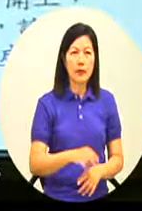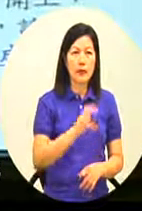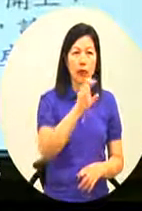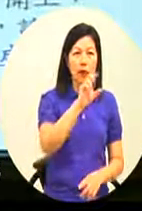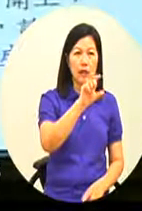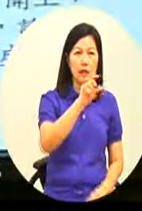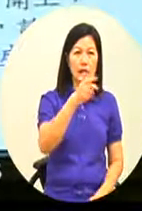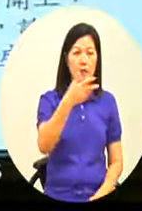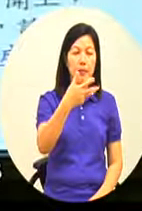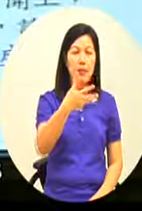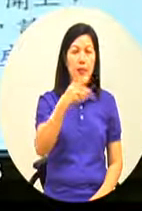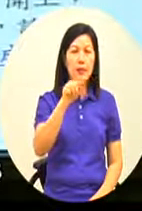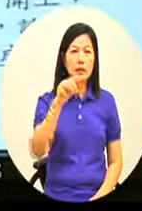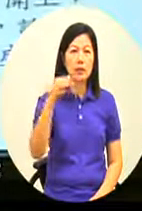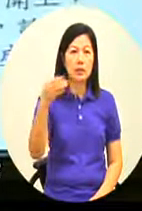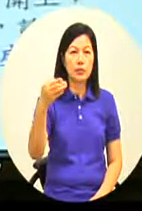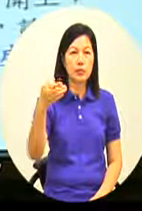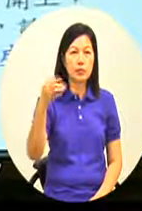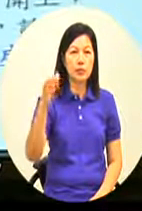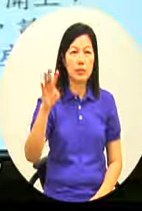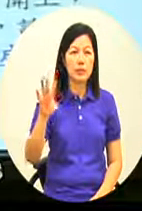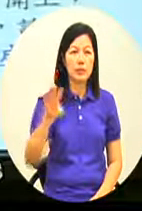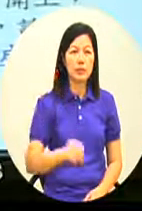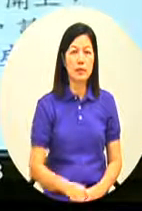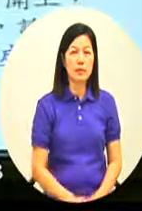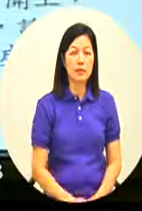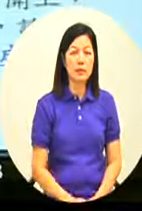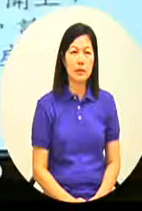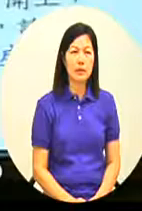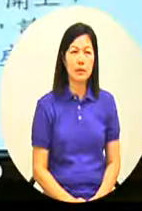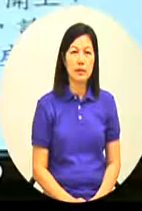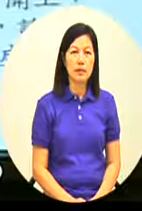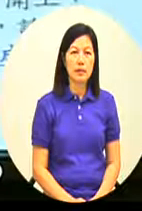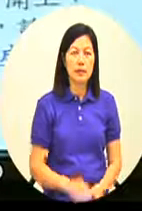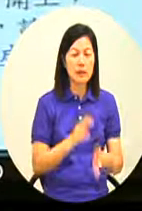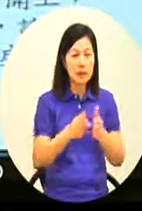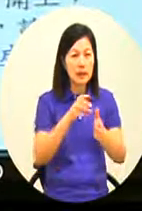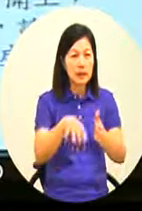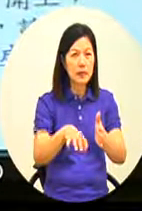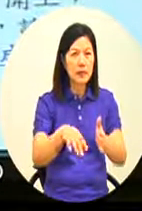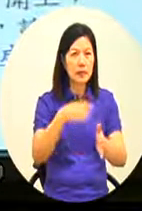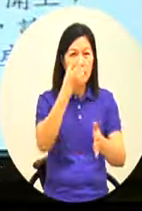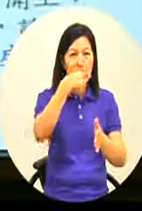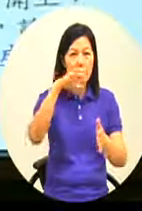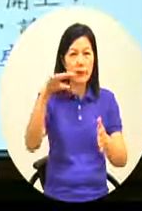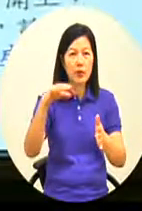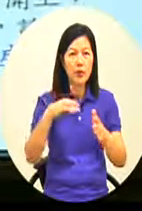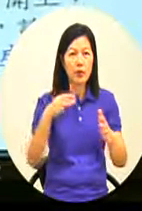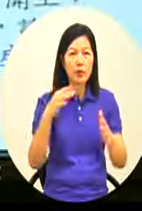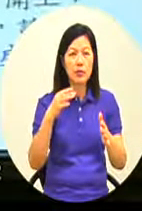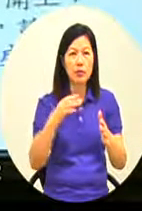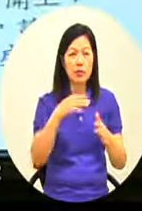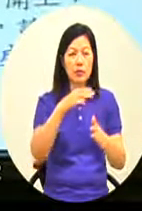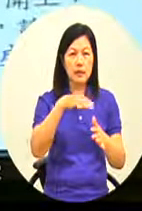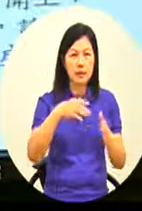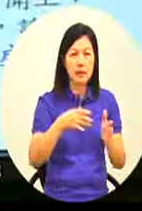其中呢，西四一二标建店哈，自车站及凤松路段隧道工程呢，